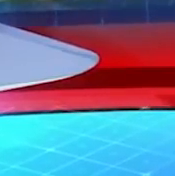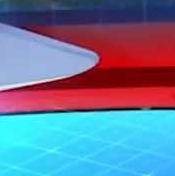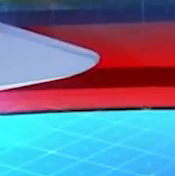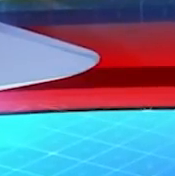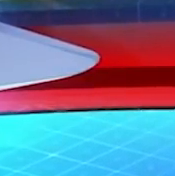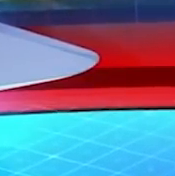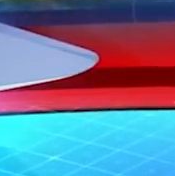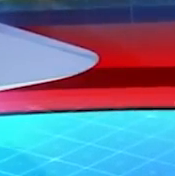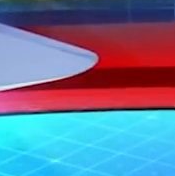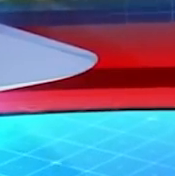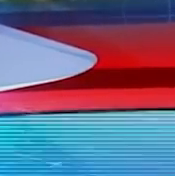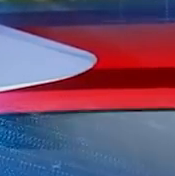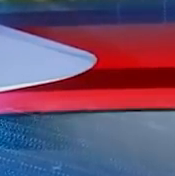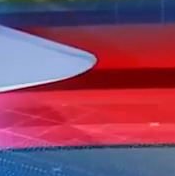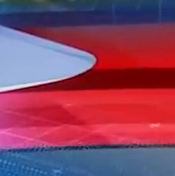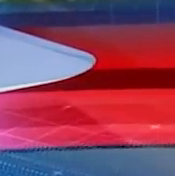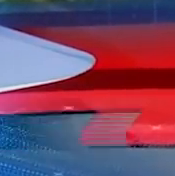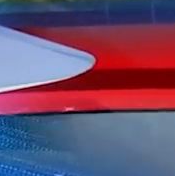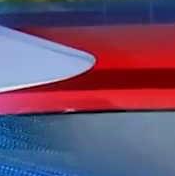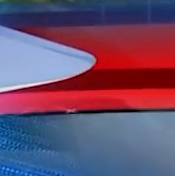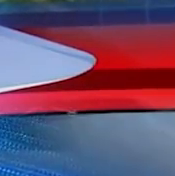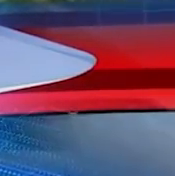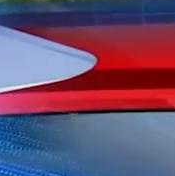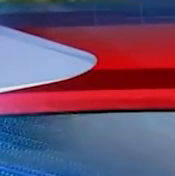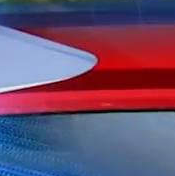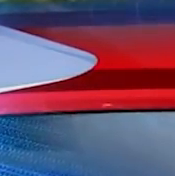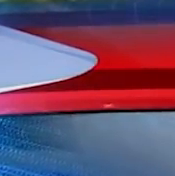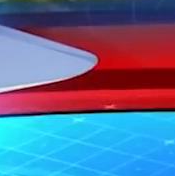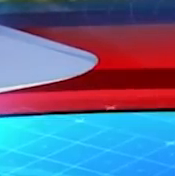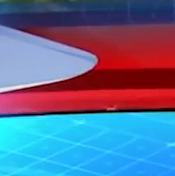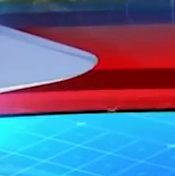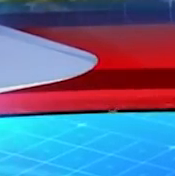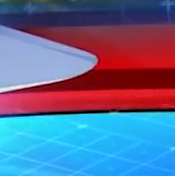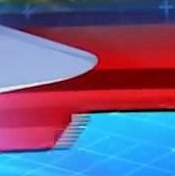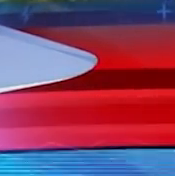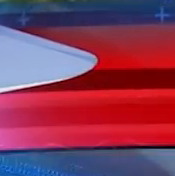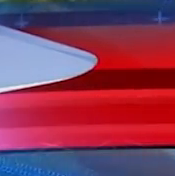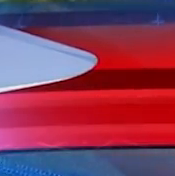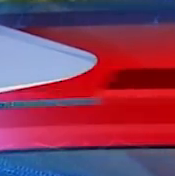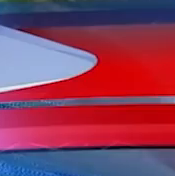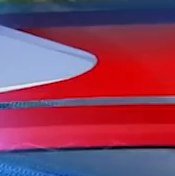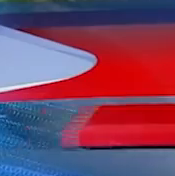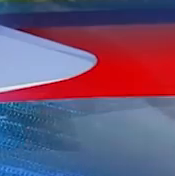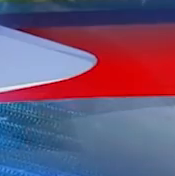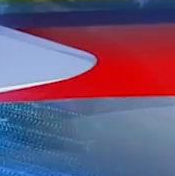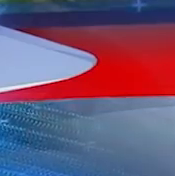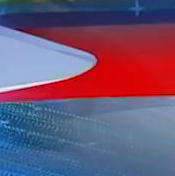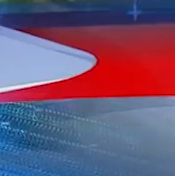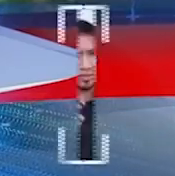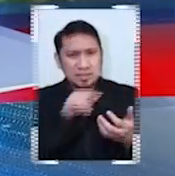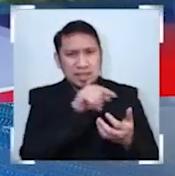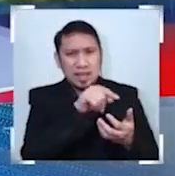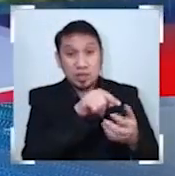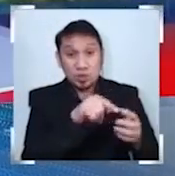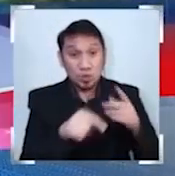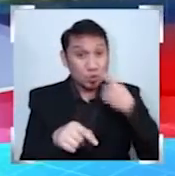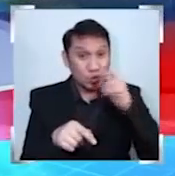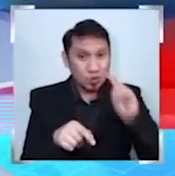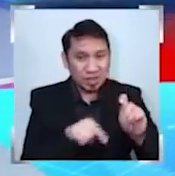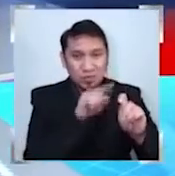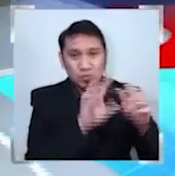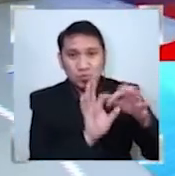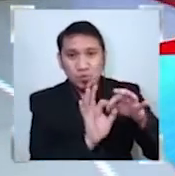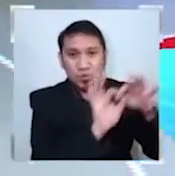ng Russia ang Crimea noong 2014. Nais ng Russia na harangin ang pagsapi sa NATO o North Atlantic